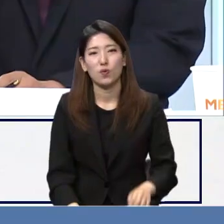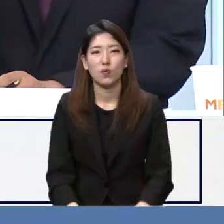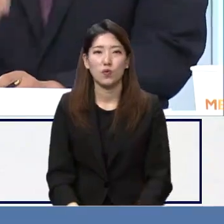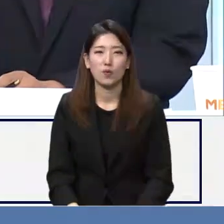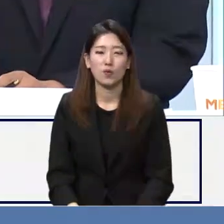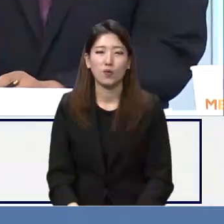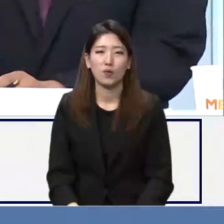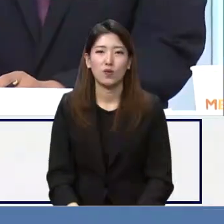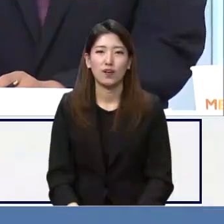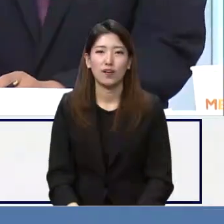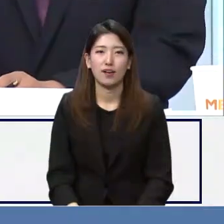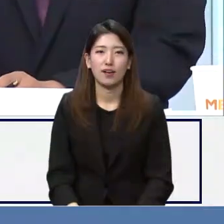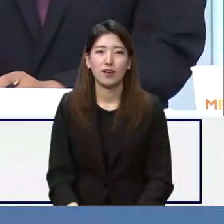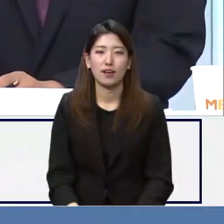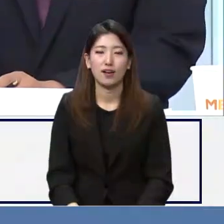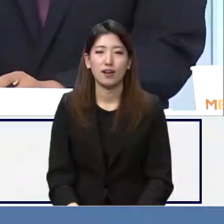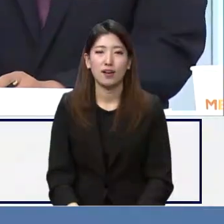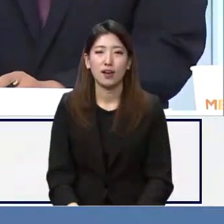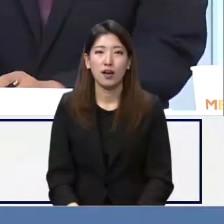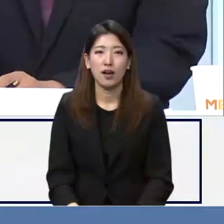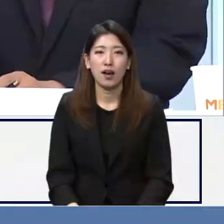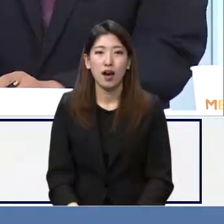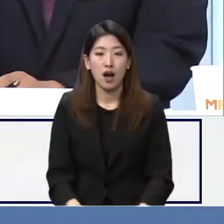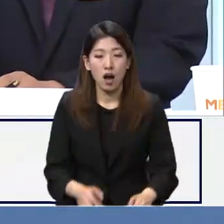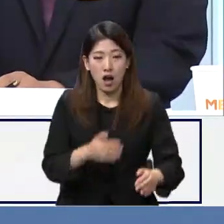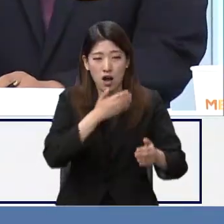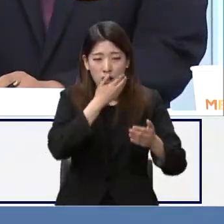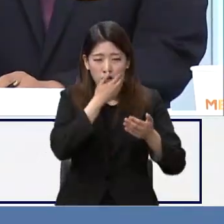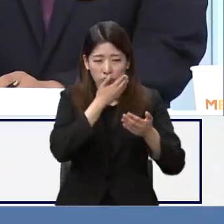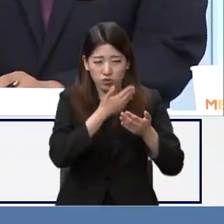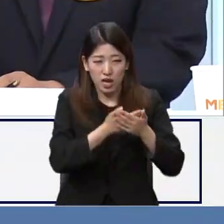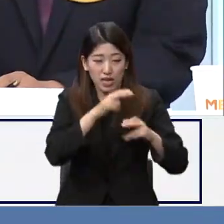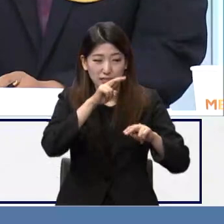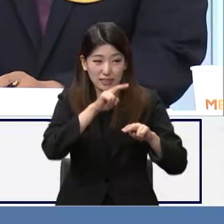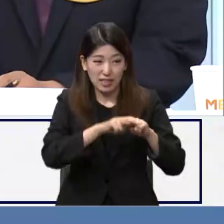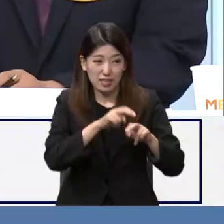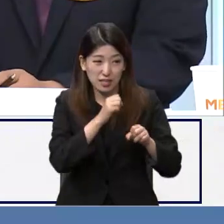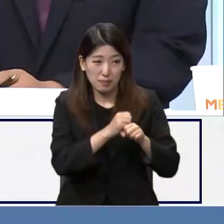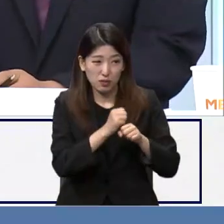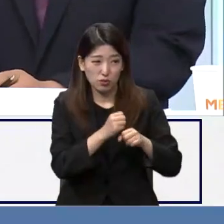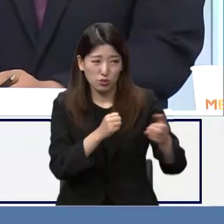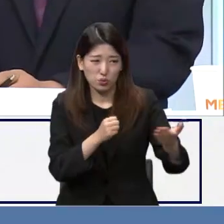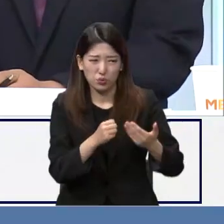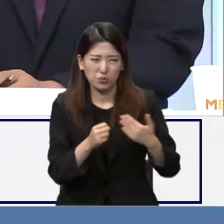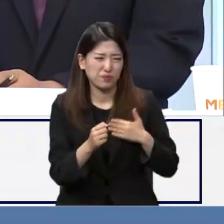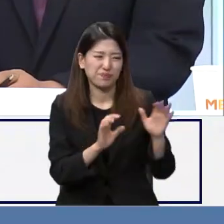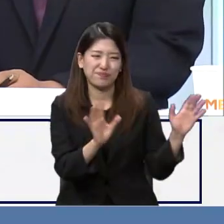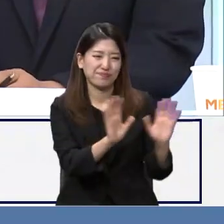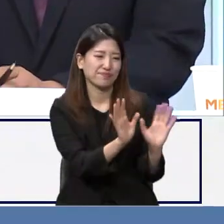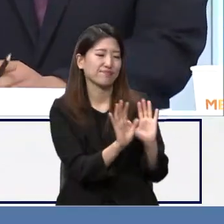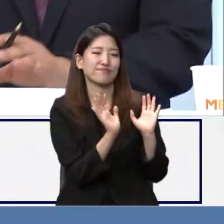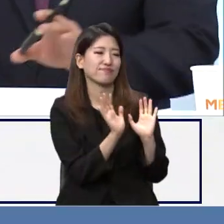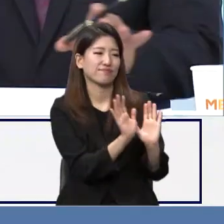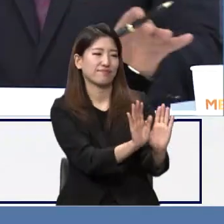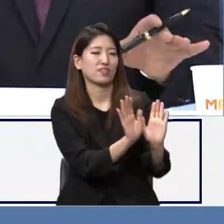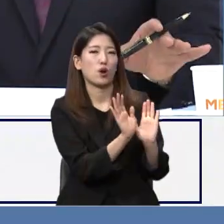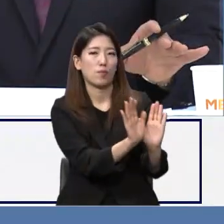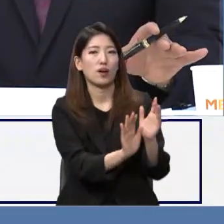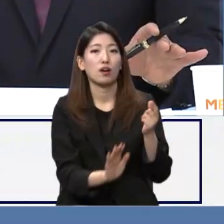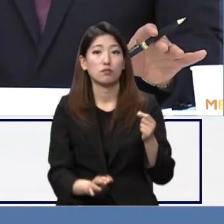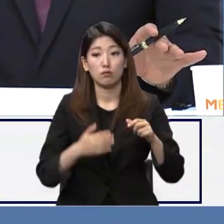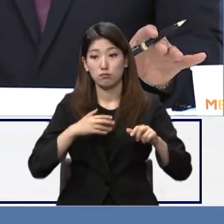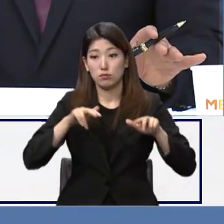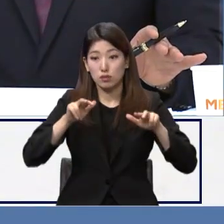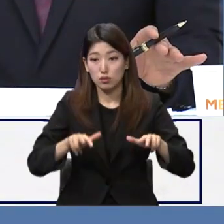설령 아주 새로운 당직을 만들어서 중책을 맡기겠습니다라고 해도 안 받을 겁니다 지금 맡을